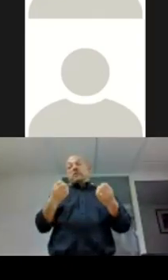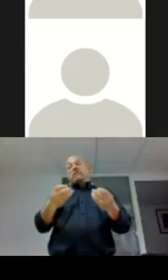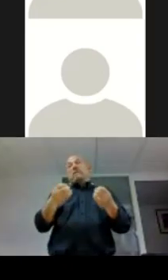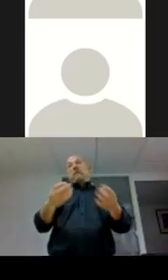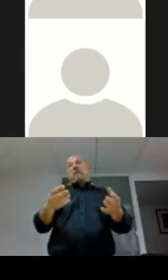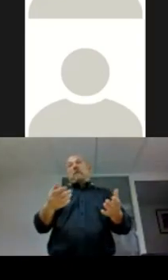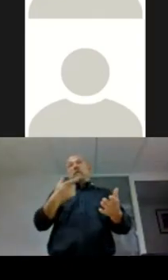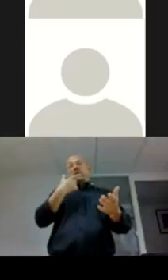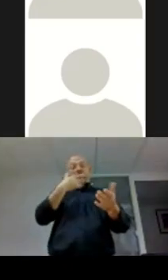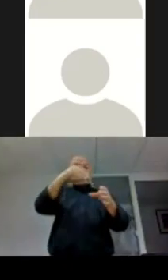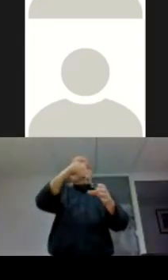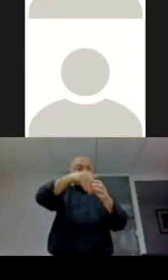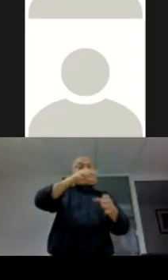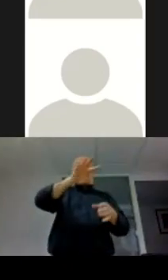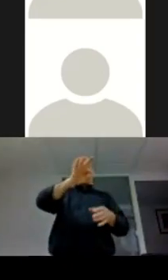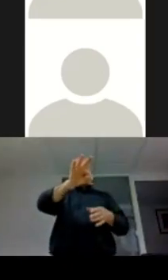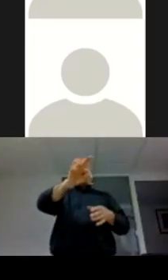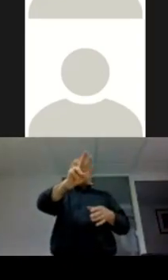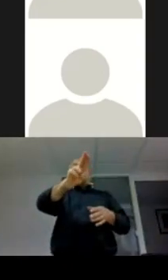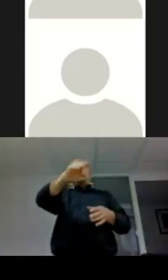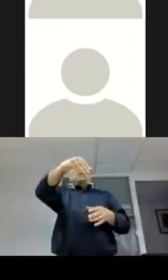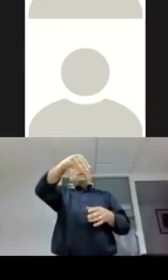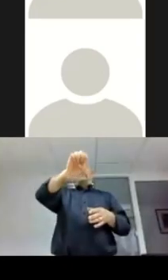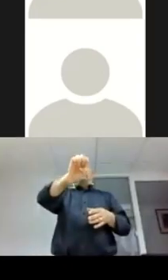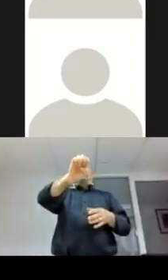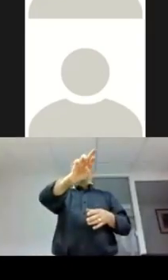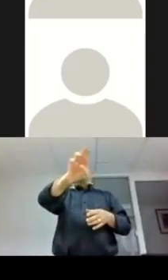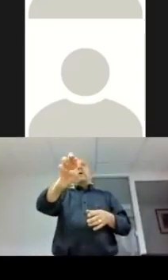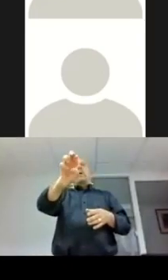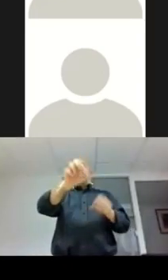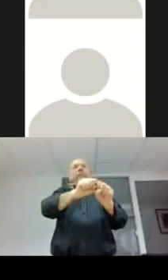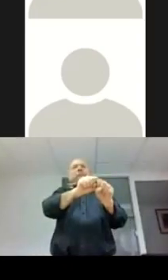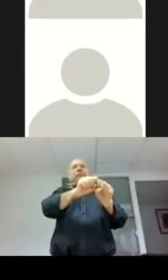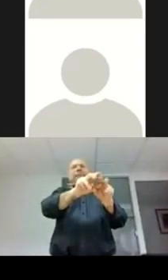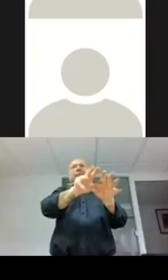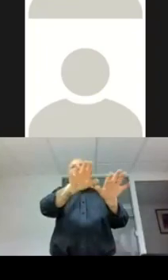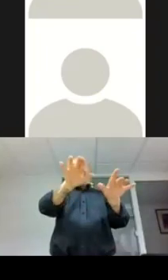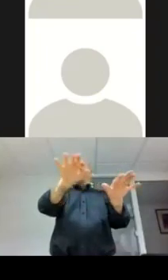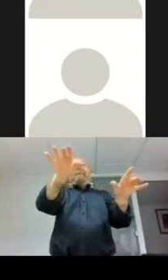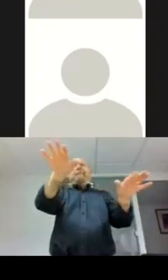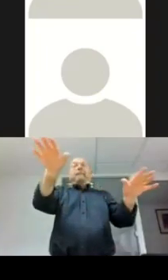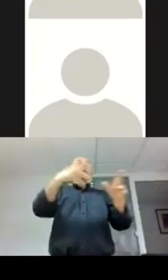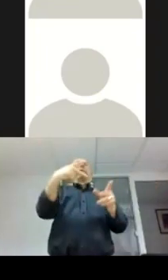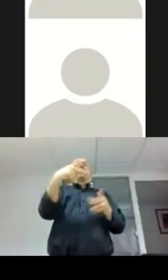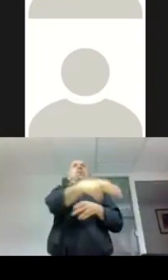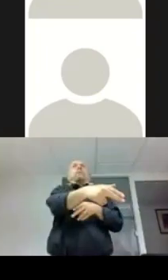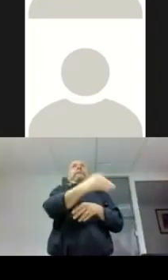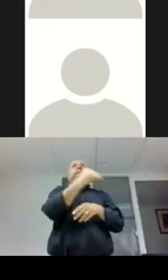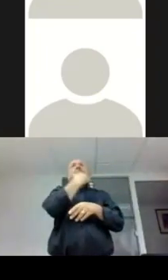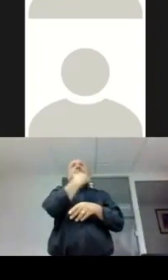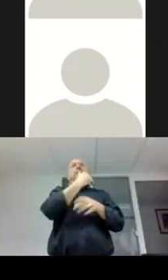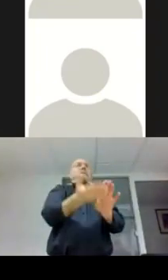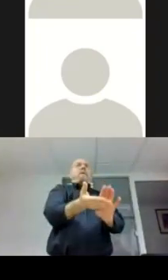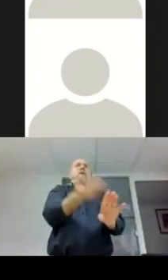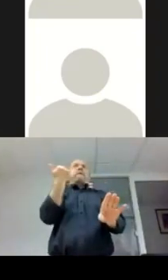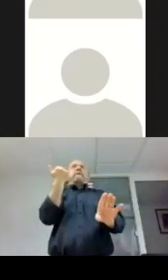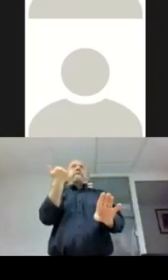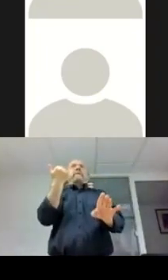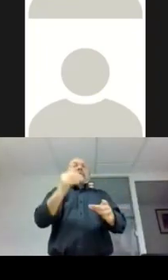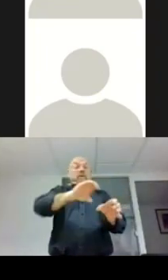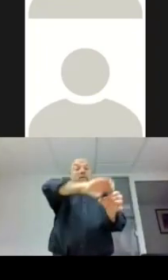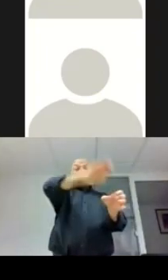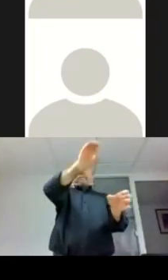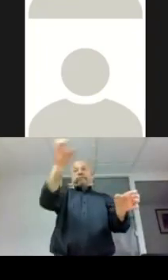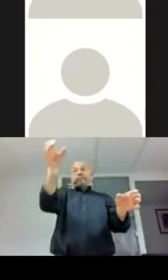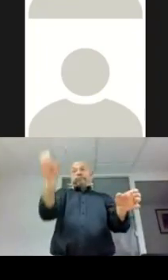être l'indication finalement la plus classique, qui est celle d'une tumeur infiltrante qui va donc commencer à avoir